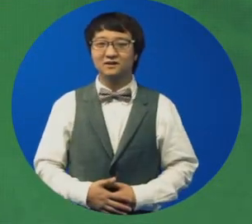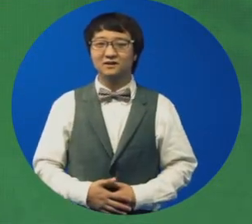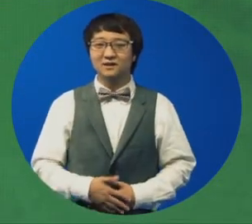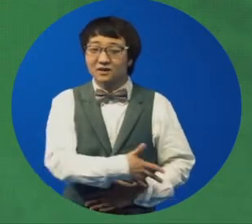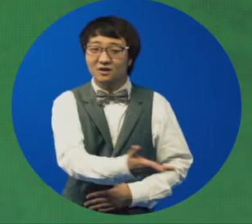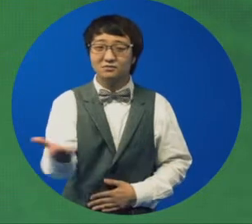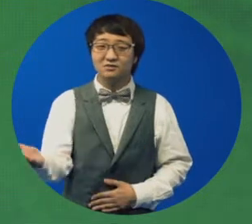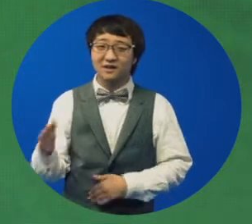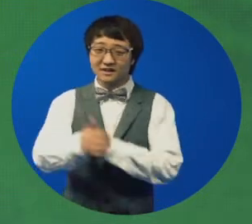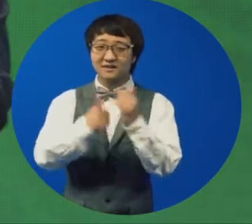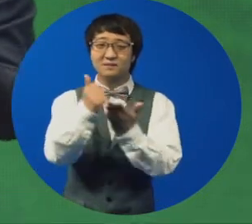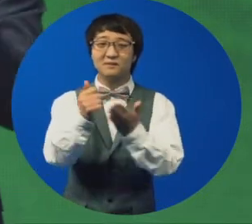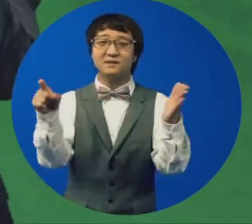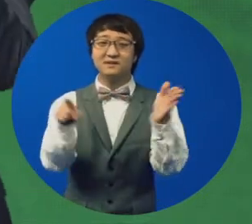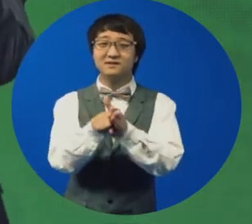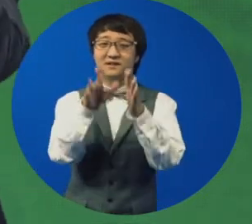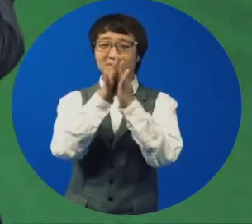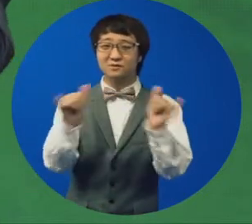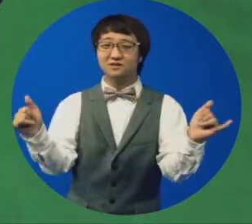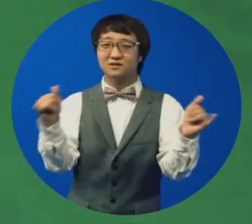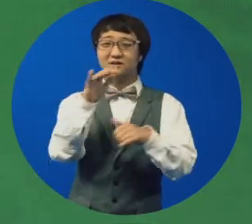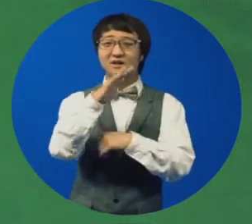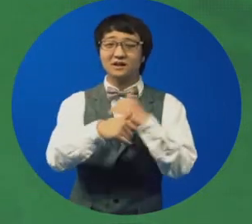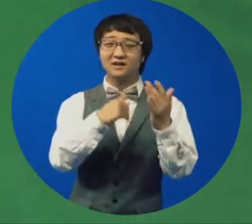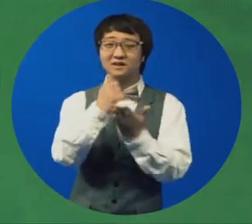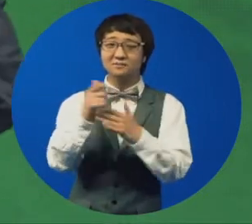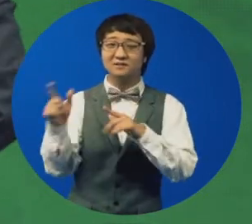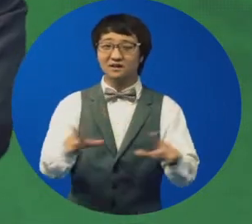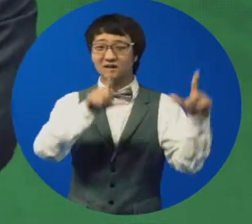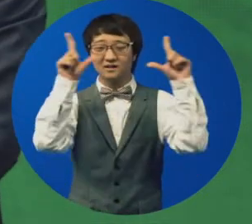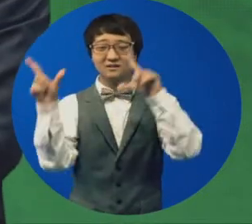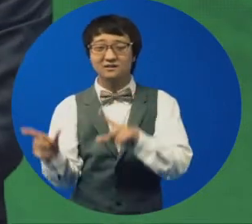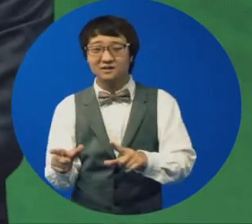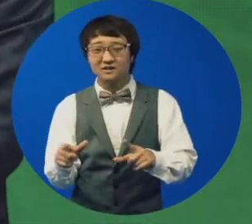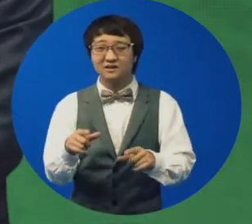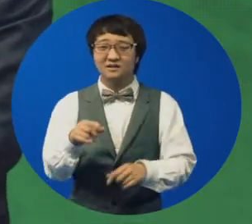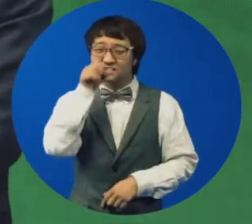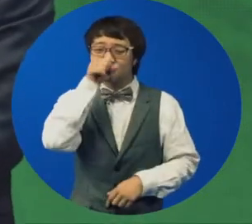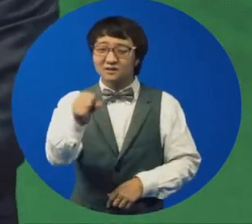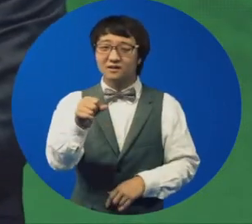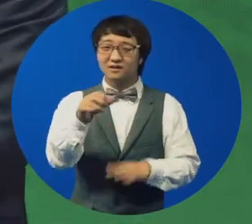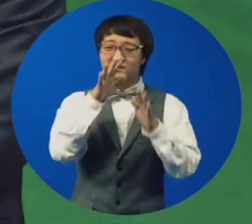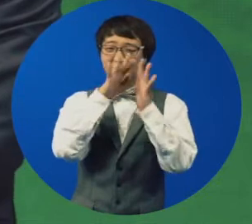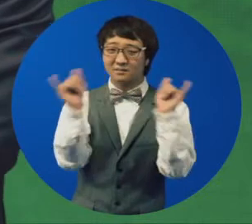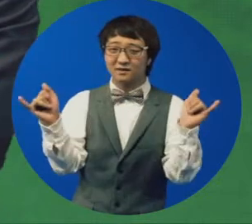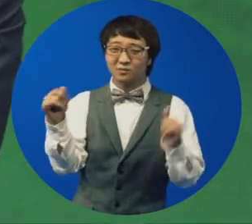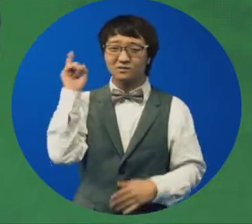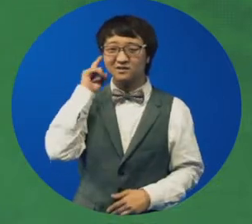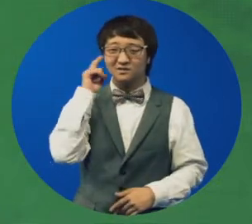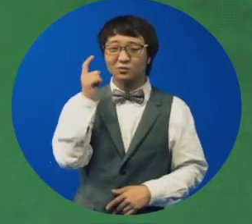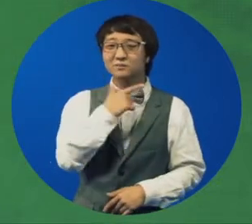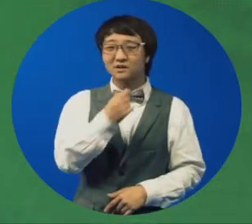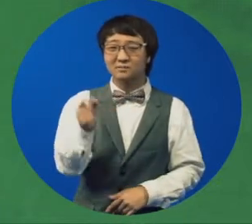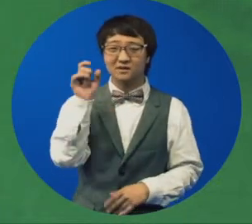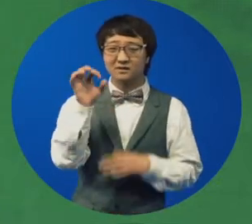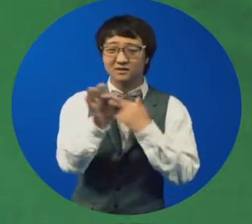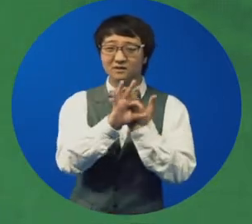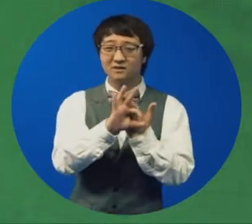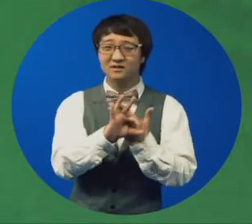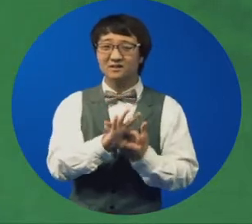여러분들이 하나님을 믿는 사람으로 여러분들이 살아가면 누군가에게 착한 소리를 들으려고 한다면 그것이 그 사람을 사랑하기 때문이